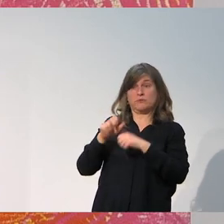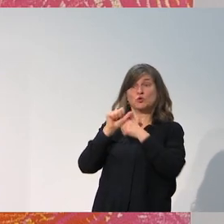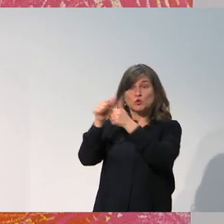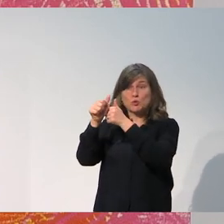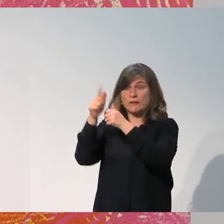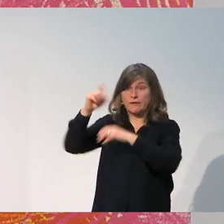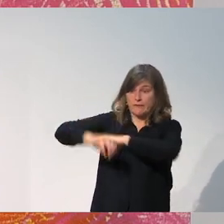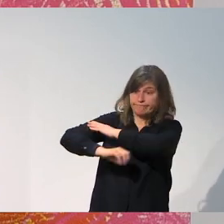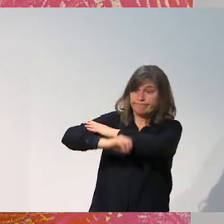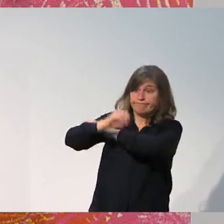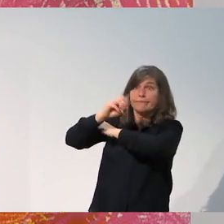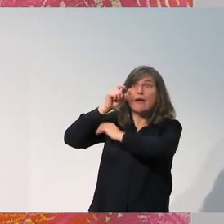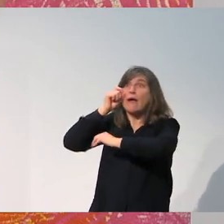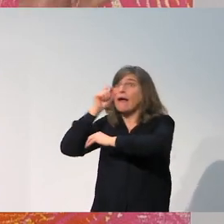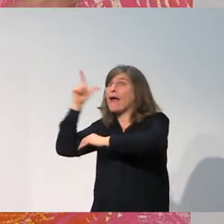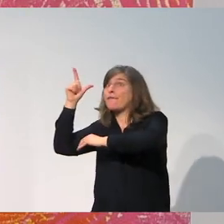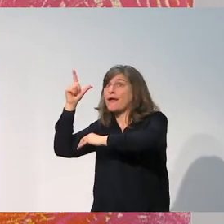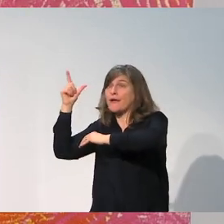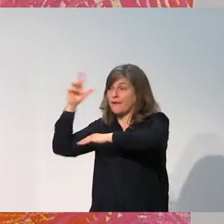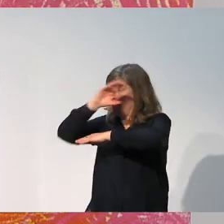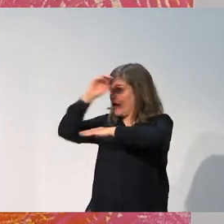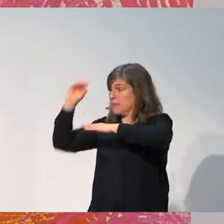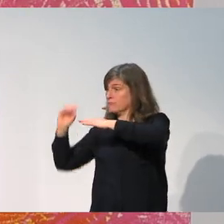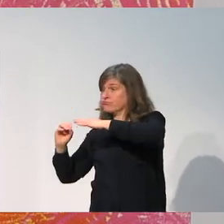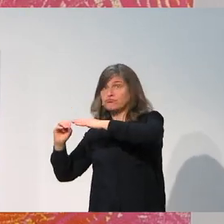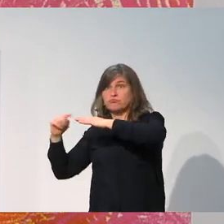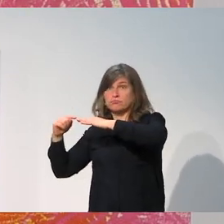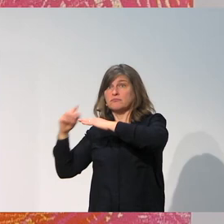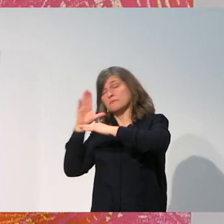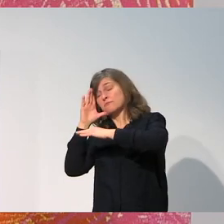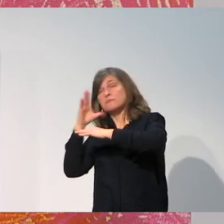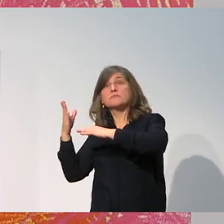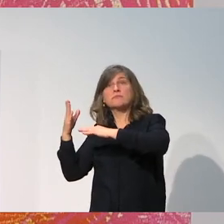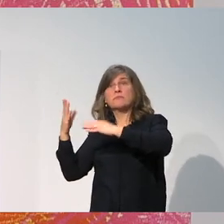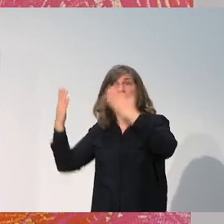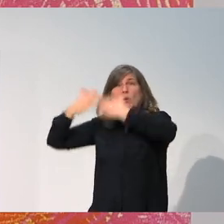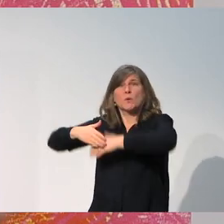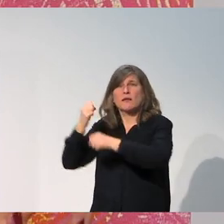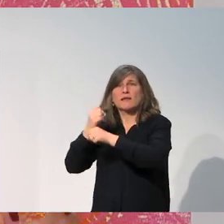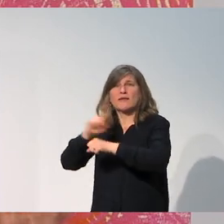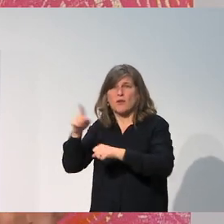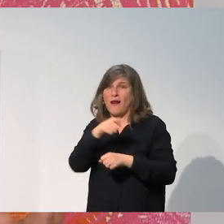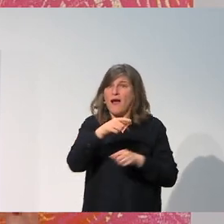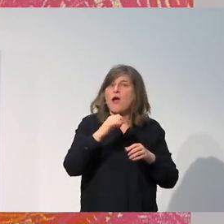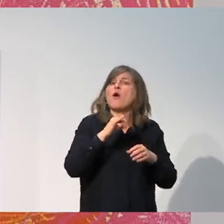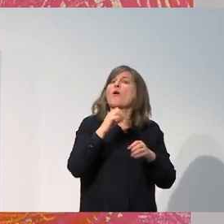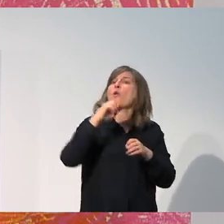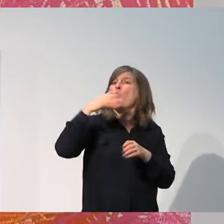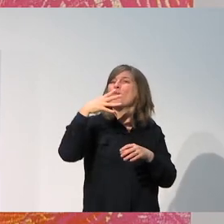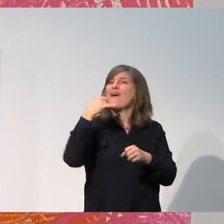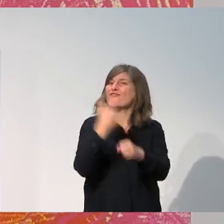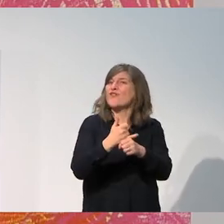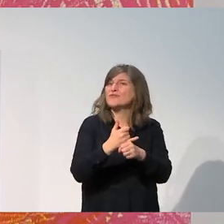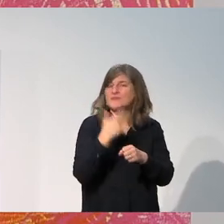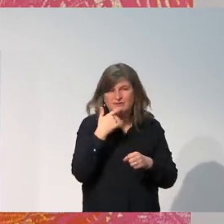se couchait avec le soleil, il n'était pas du tout question de travailler la nuit. Avec la lumière artificielle, cette révolution industrielle